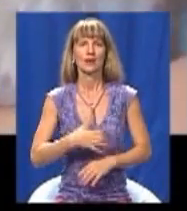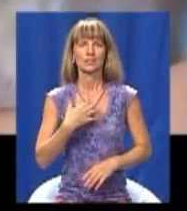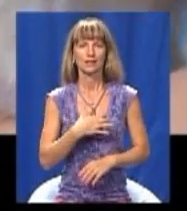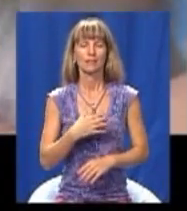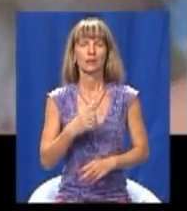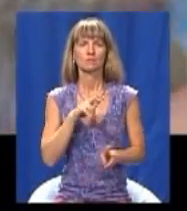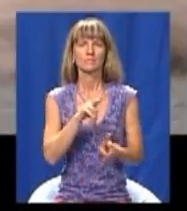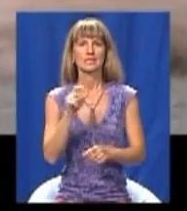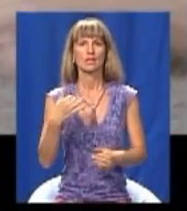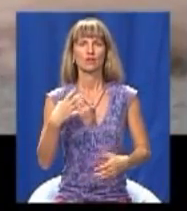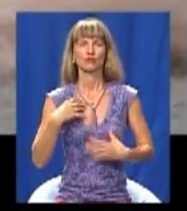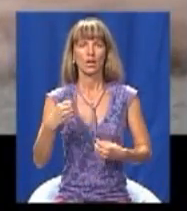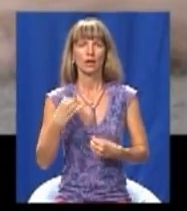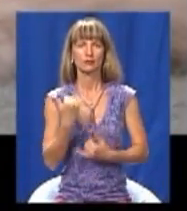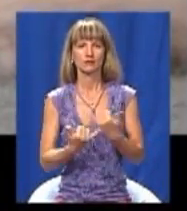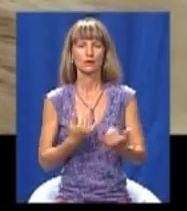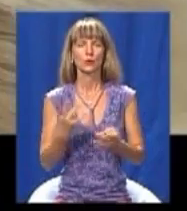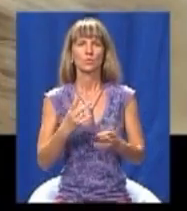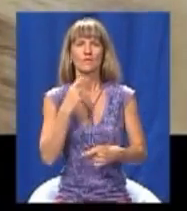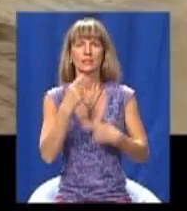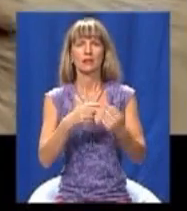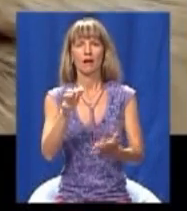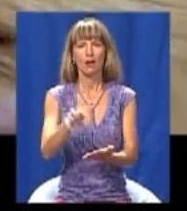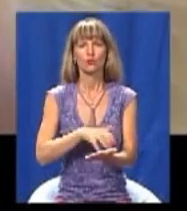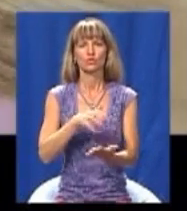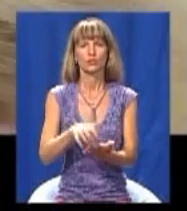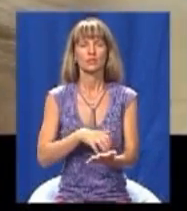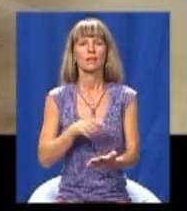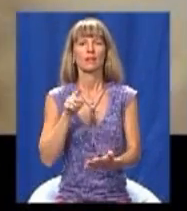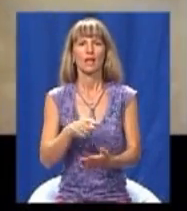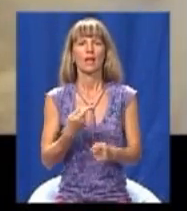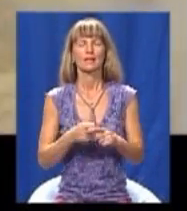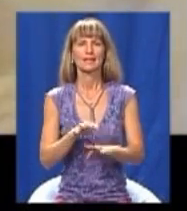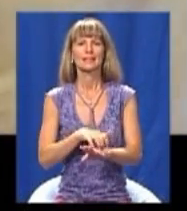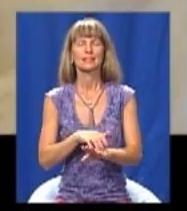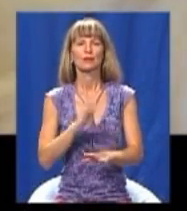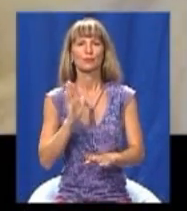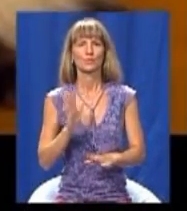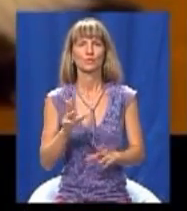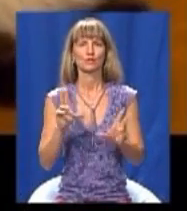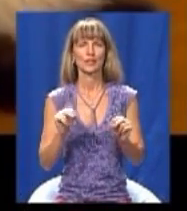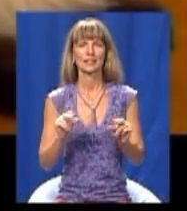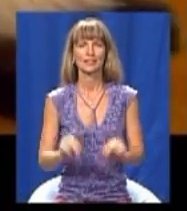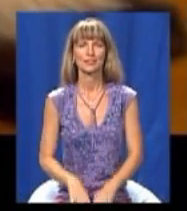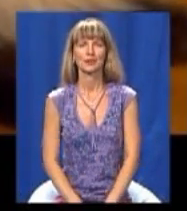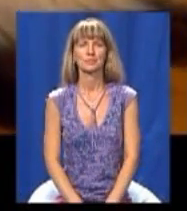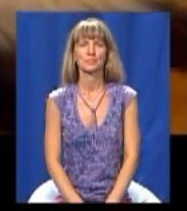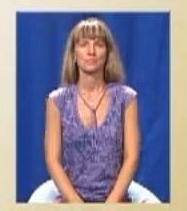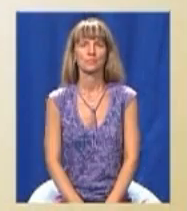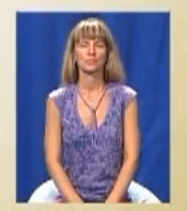є догляд за шерстю, яку потрібно регулярно розчісувати. Тоді гімалайська киця вже напевно буде щасливою.